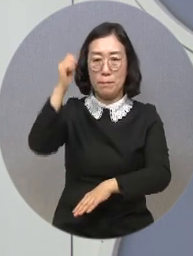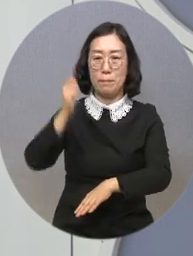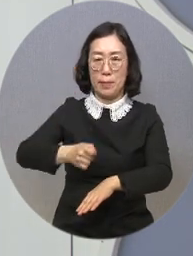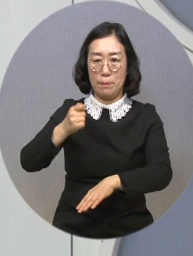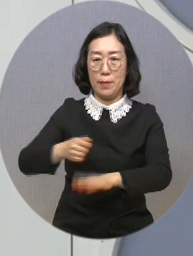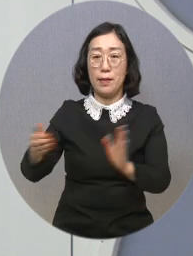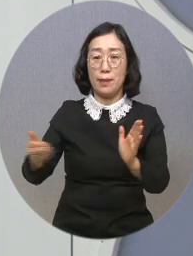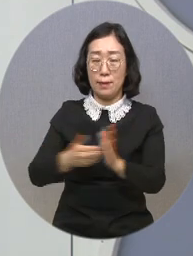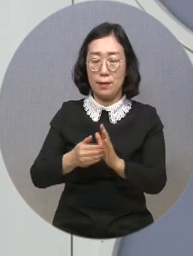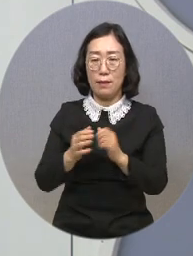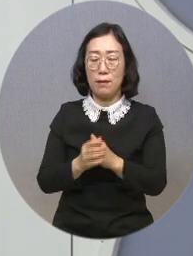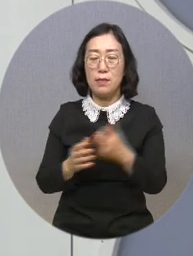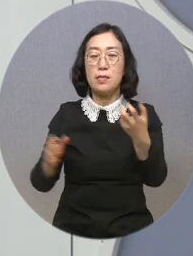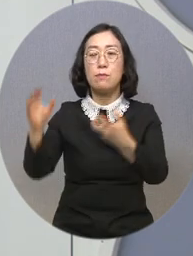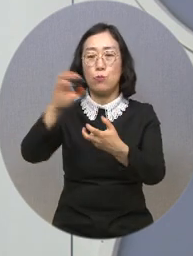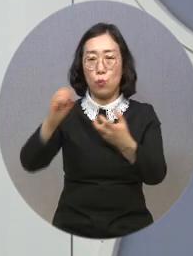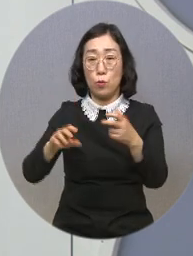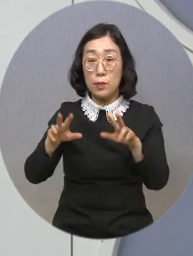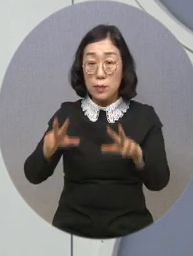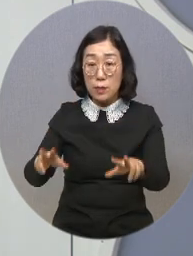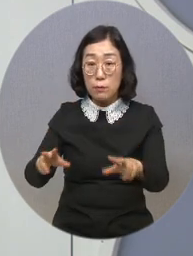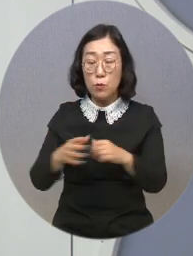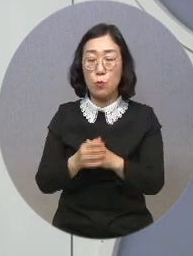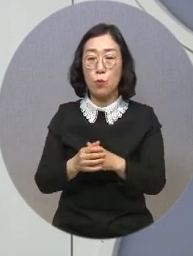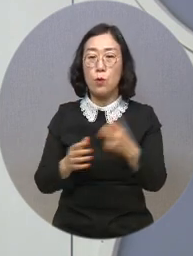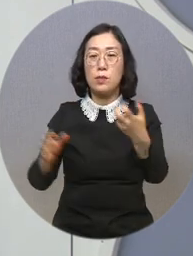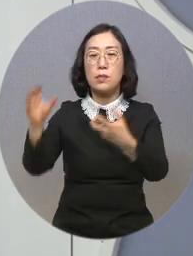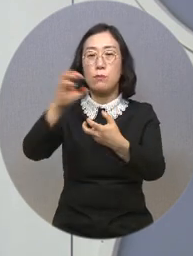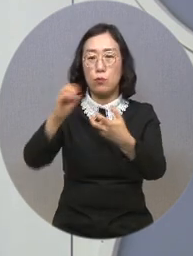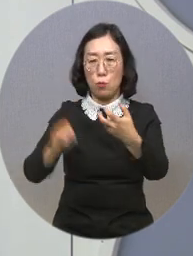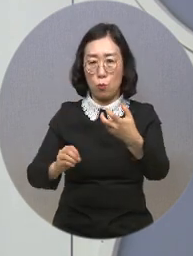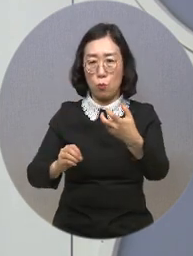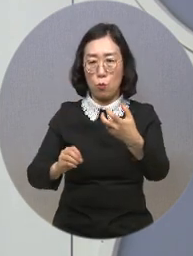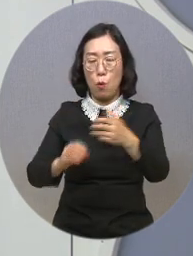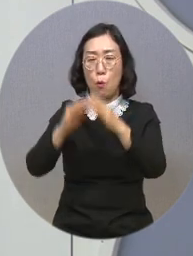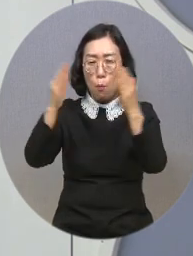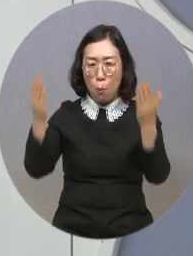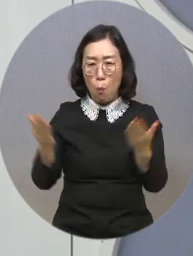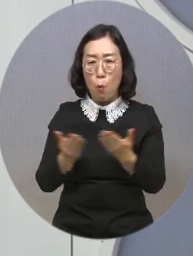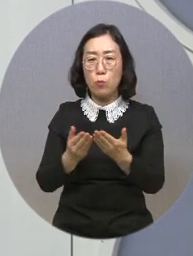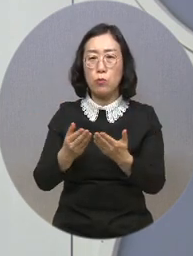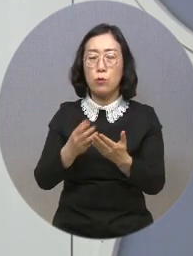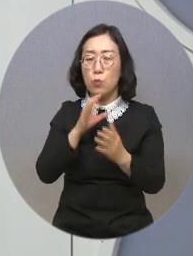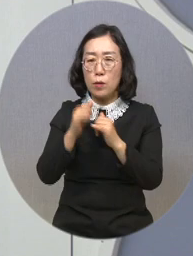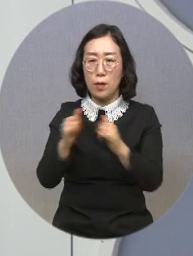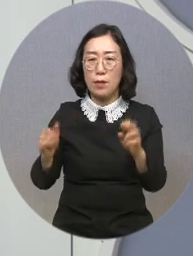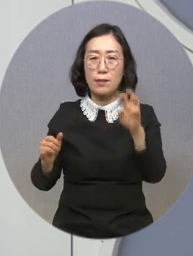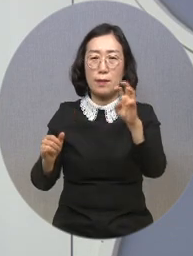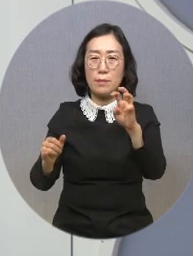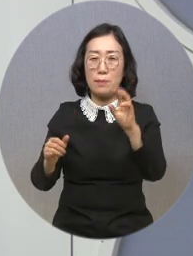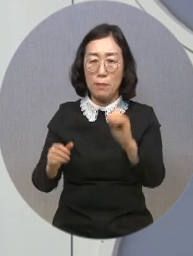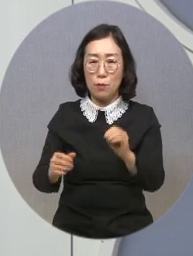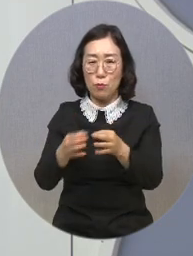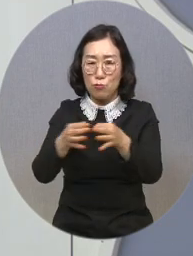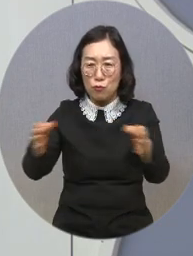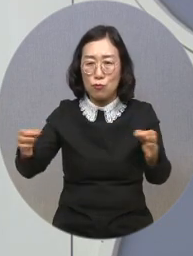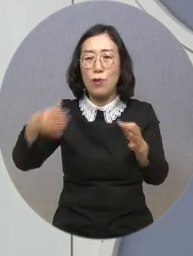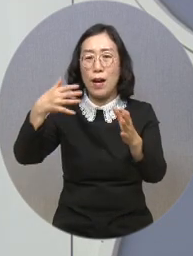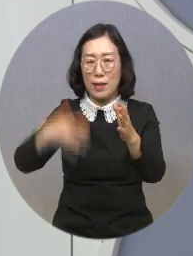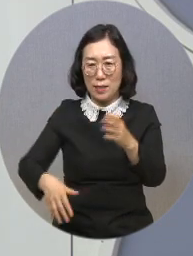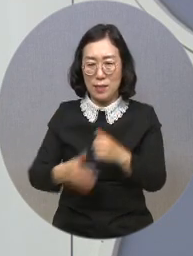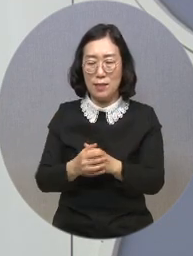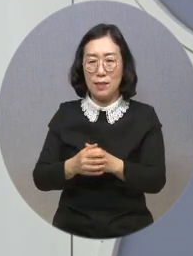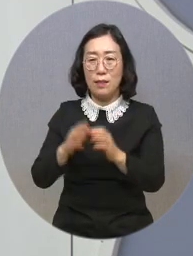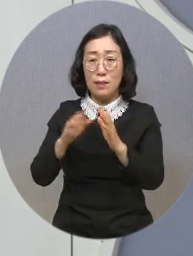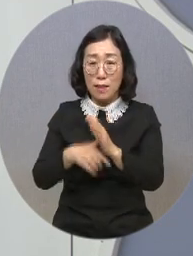70%인데 지금도 70%까지만 주지 모든 노인들에게 30만 원 주는 건 안 하고 있거든요. 네. 그러니까